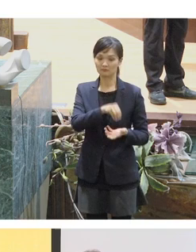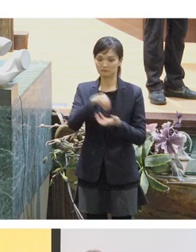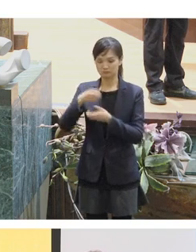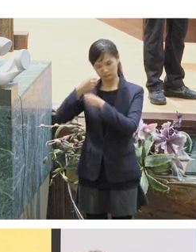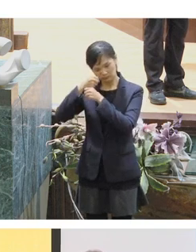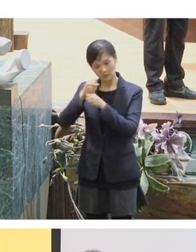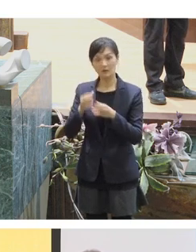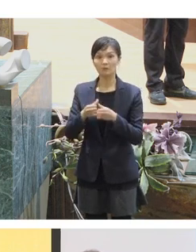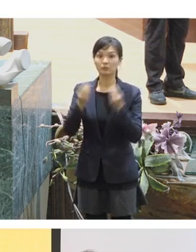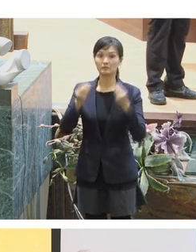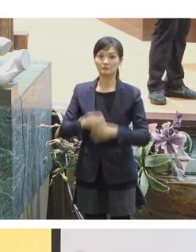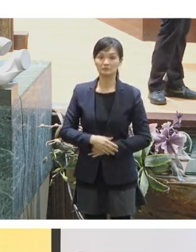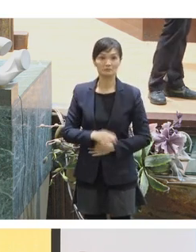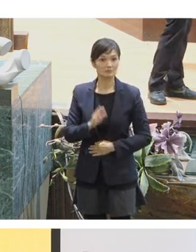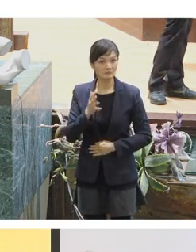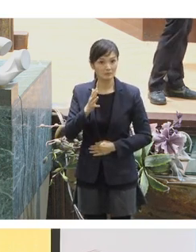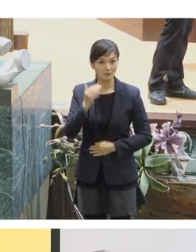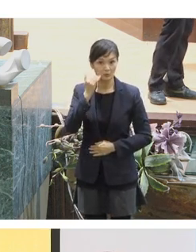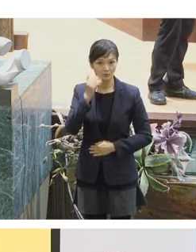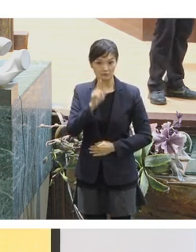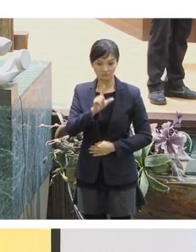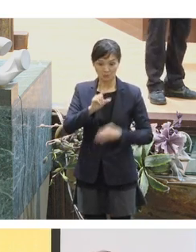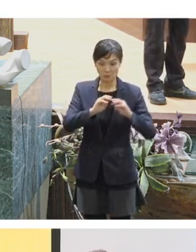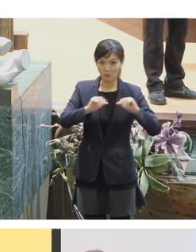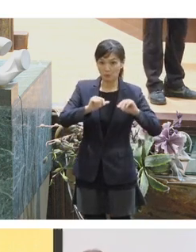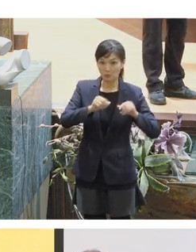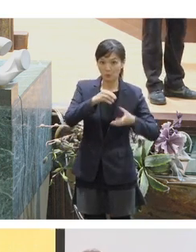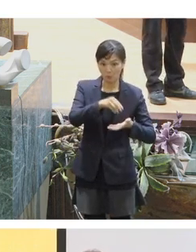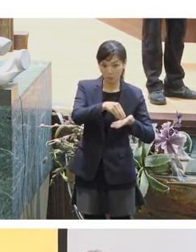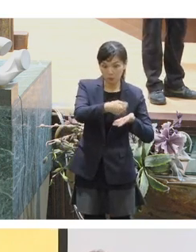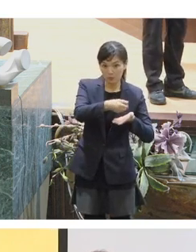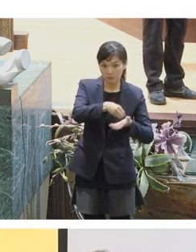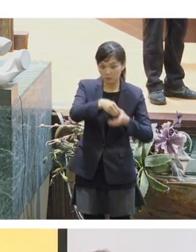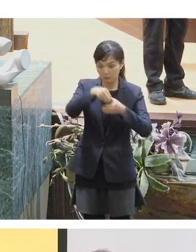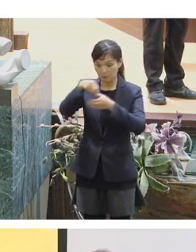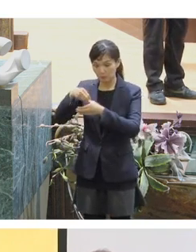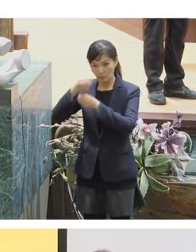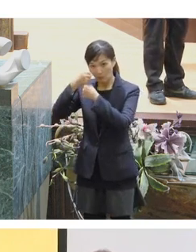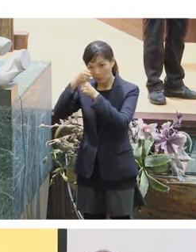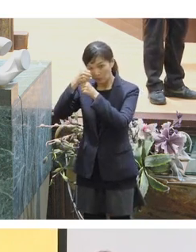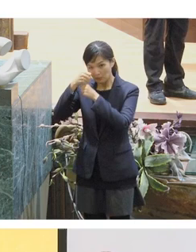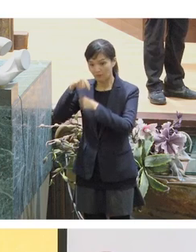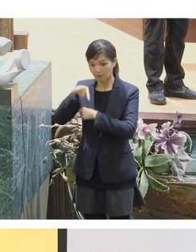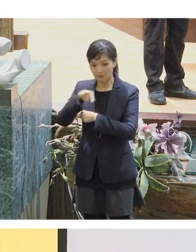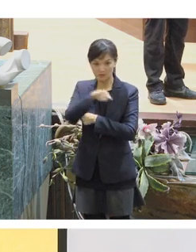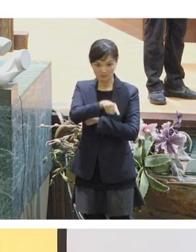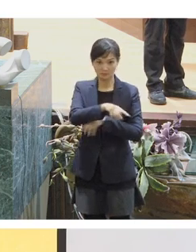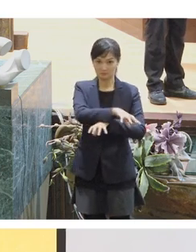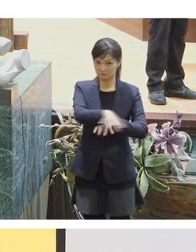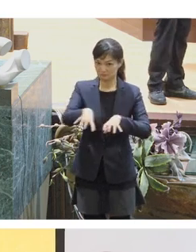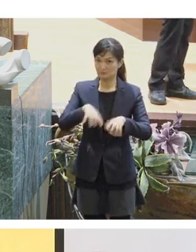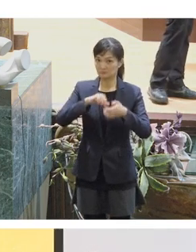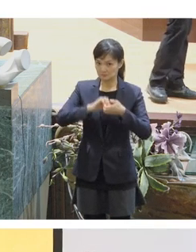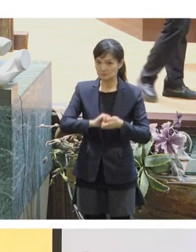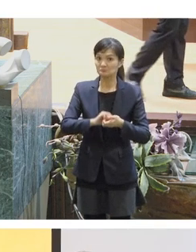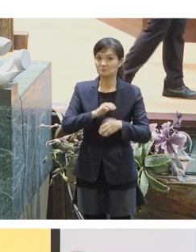为他知道如果上面的土取样以后，这个厂址要变成污染控制